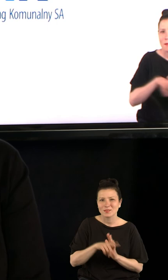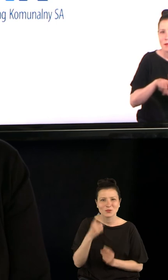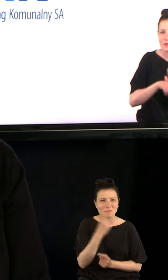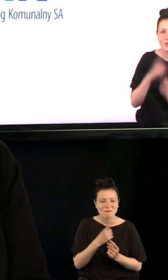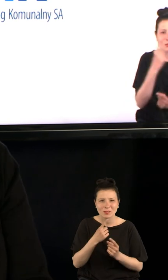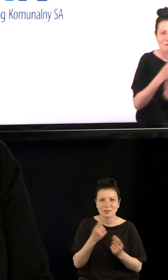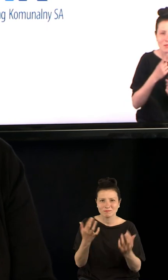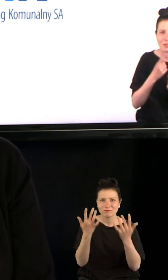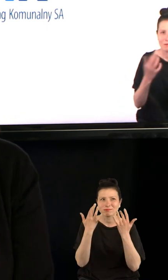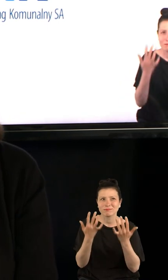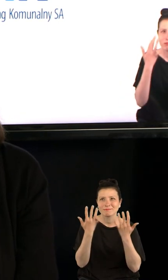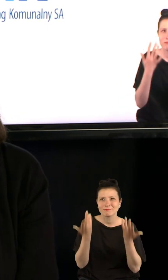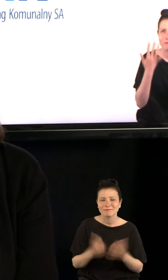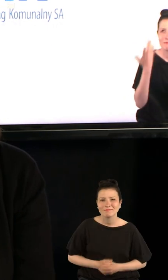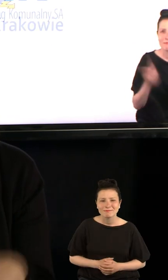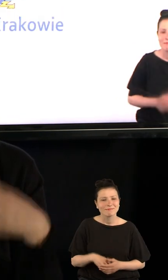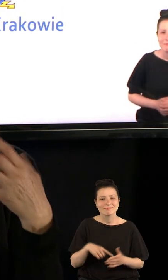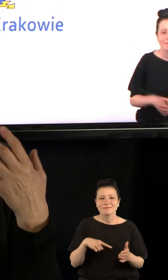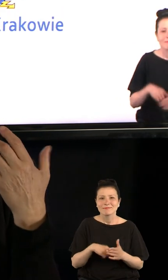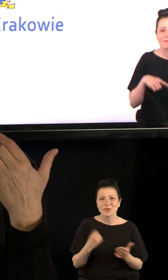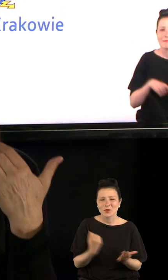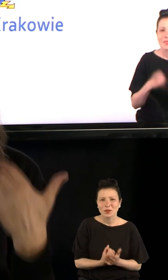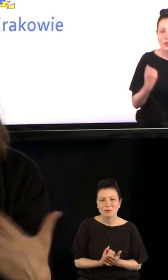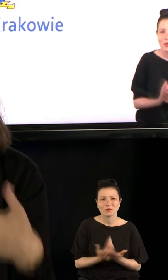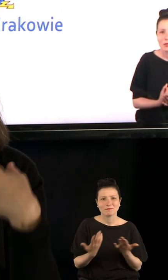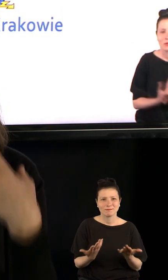które mnie nachodzą. Znowu zostałam jakby